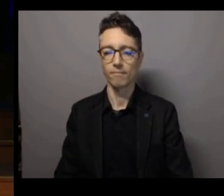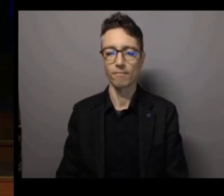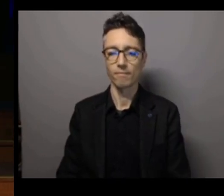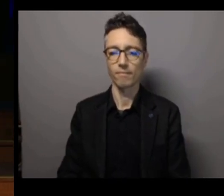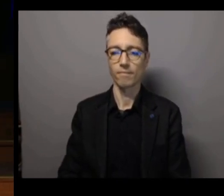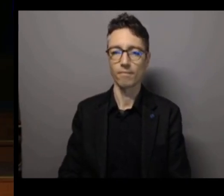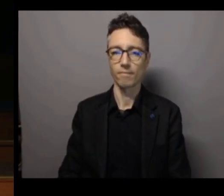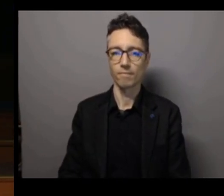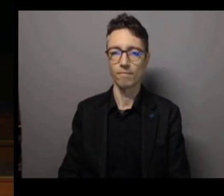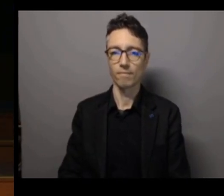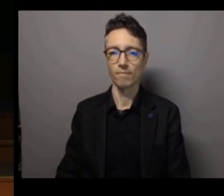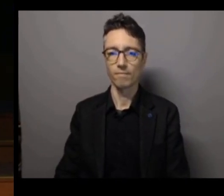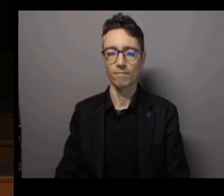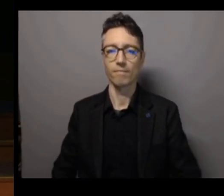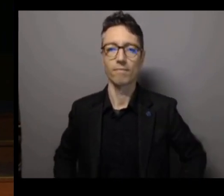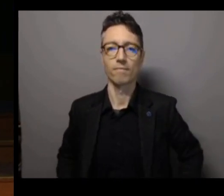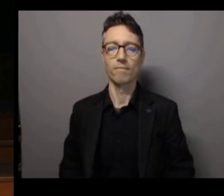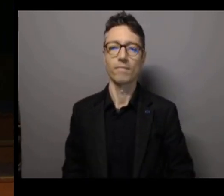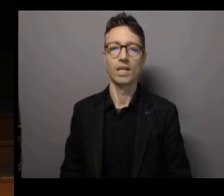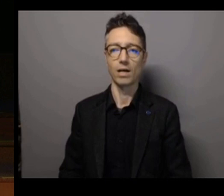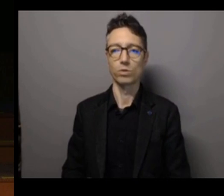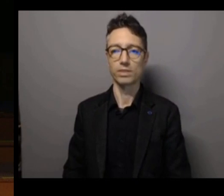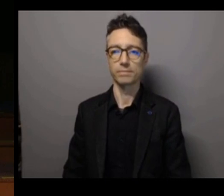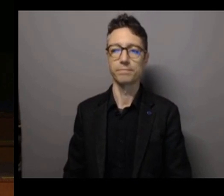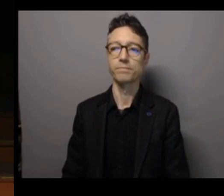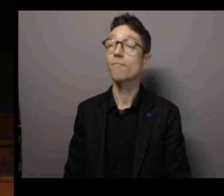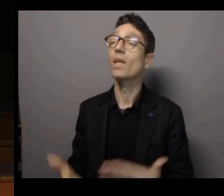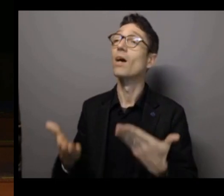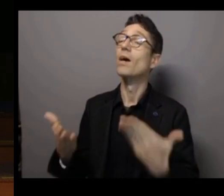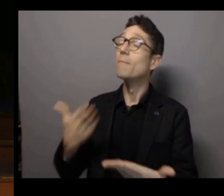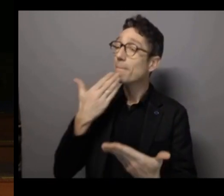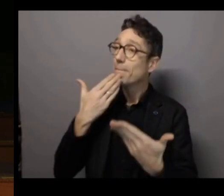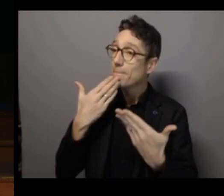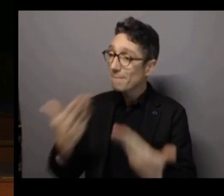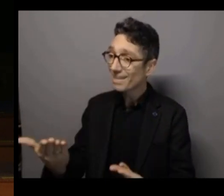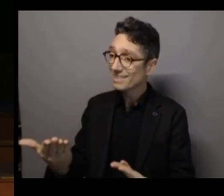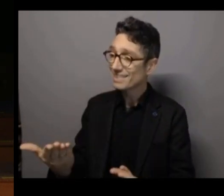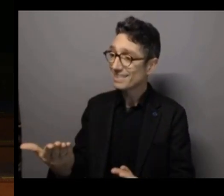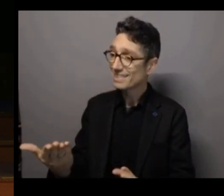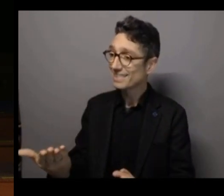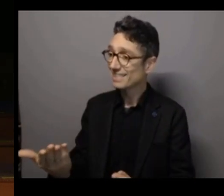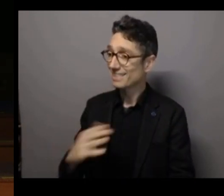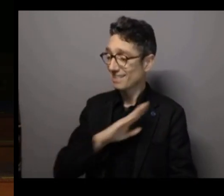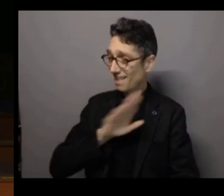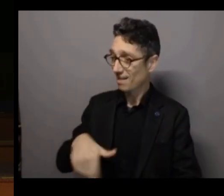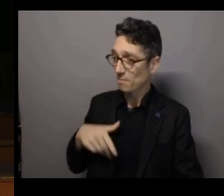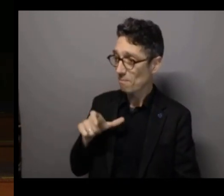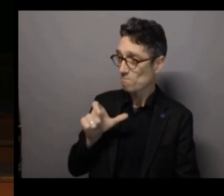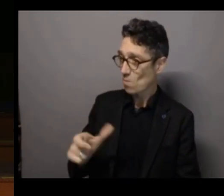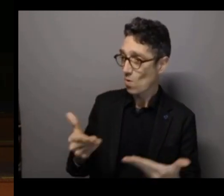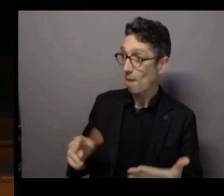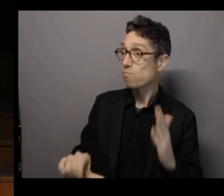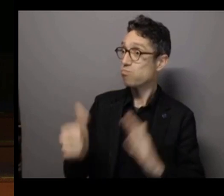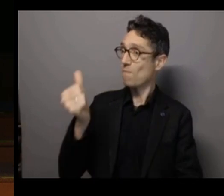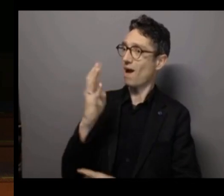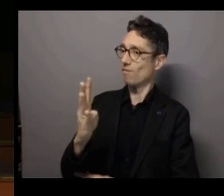Merci d'être avec nous, ce mot de clôture pour cette première conférence justement CATMI. Merci bien, bonsoir